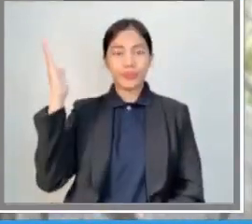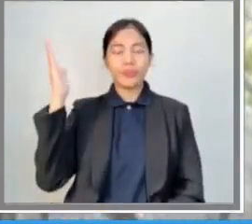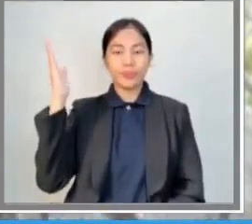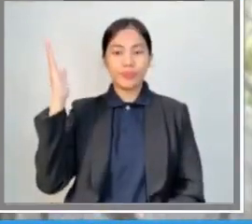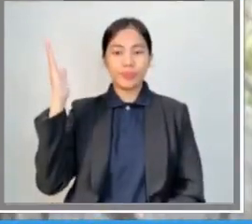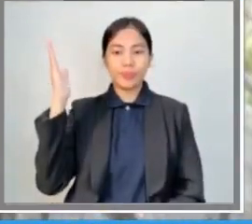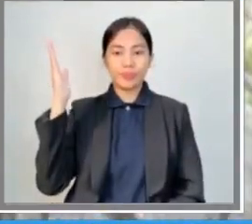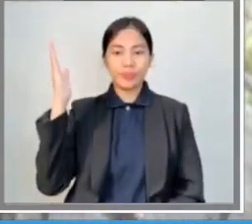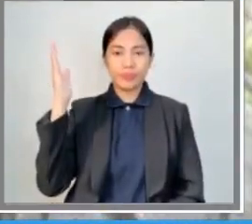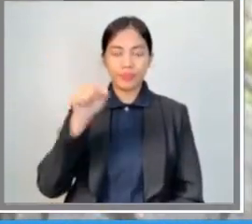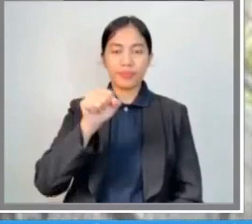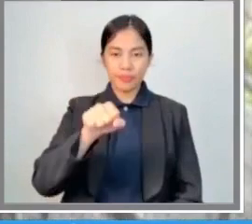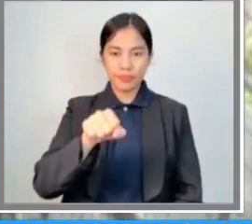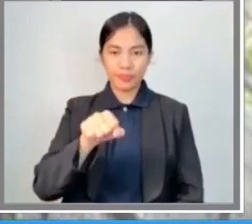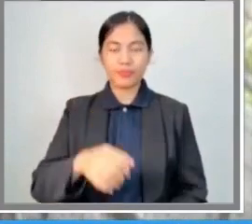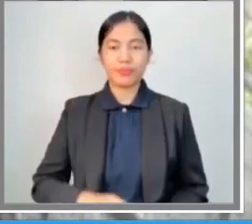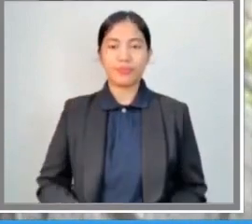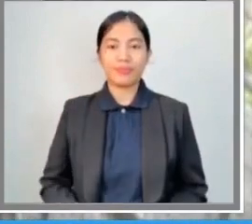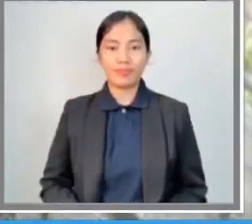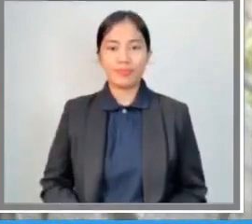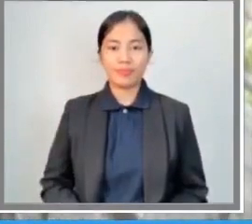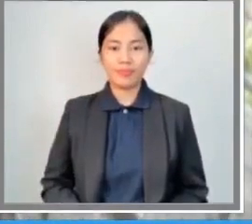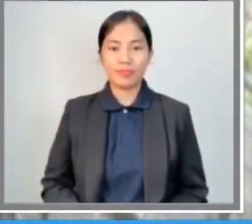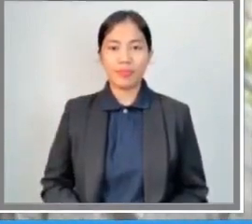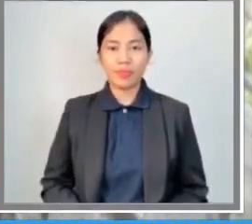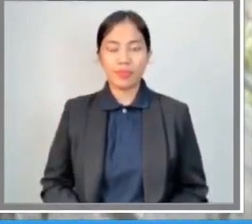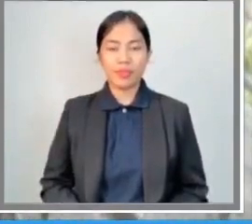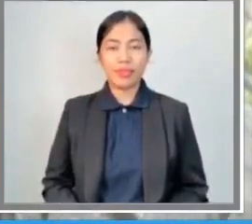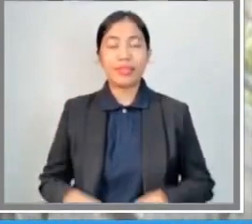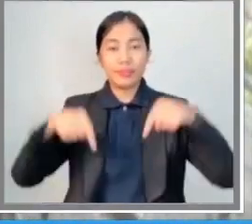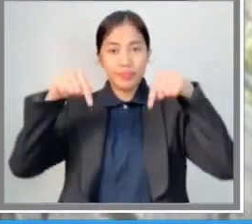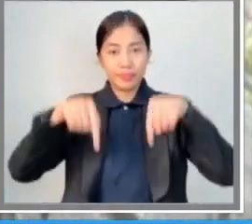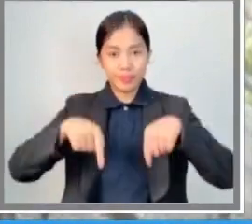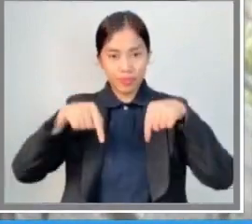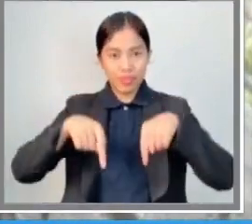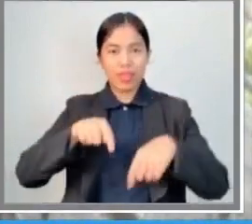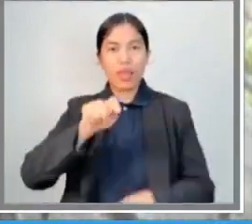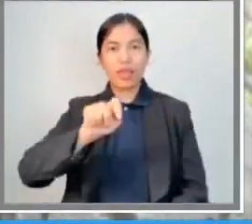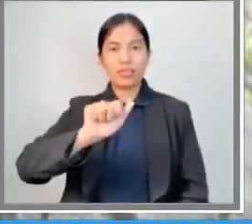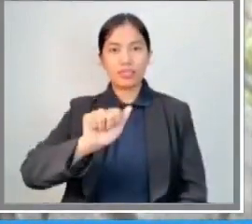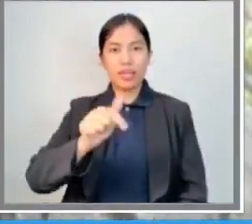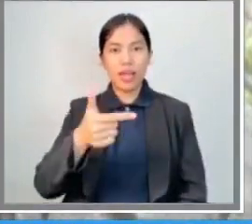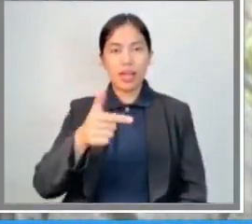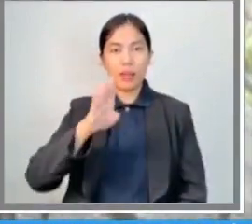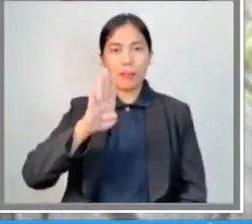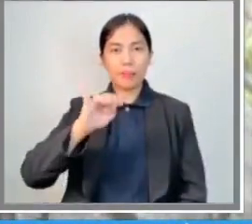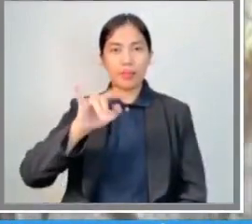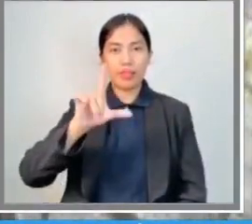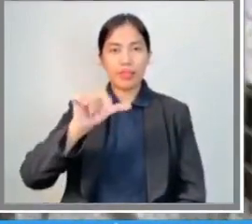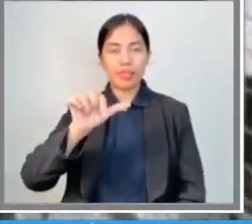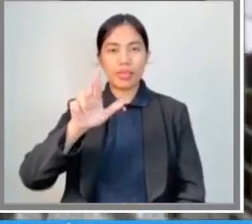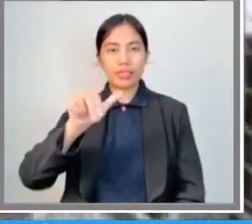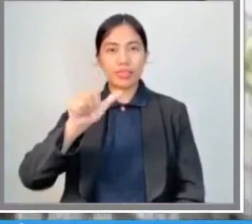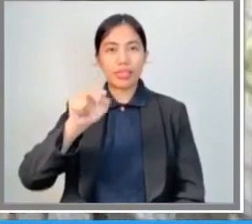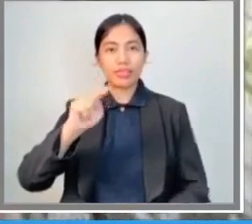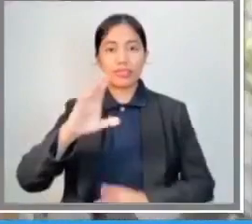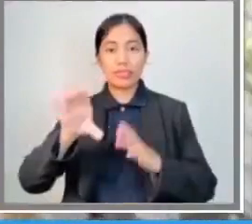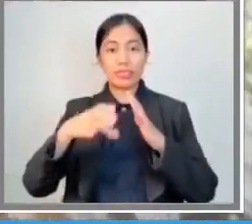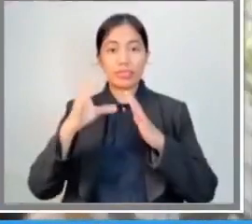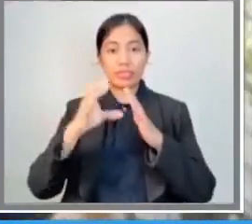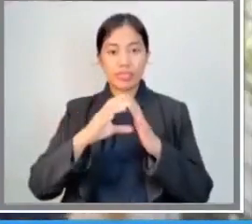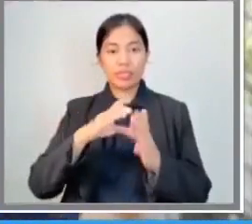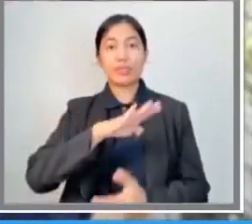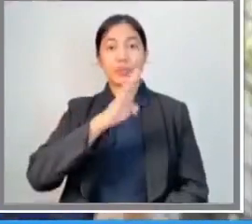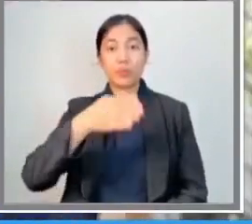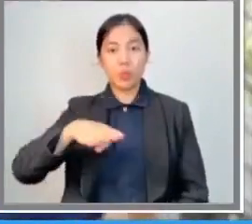Yes, Connie at Rafi, isinagawa nga dito sa Tagbilaran City sa Bohol ang kick-off ng National Teachers Month na dinaluhan